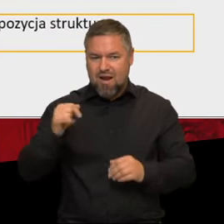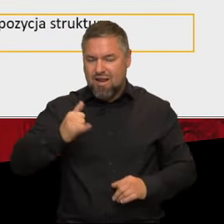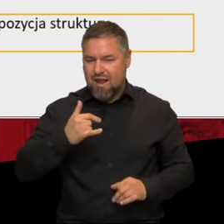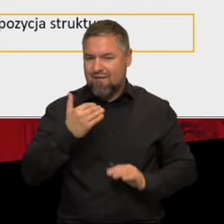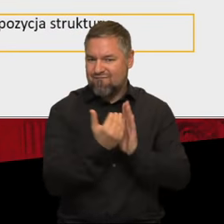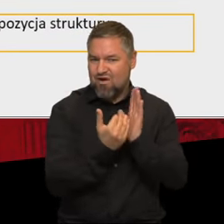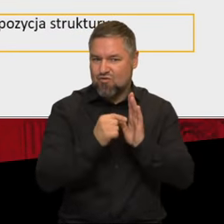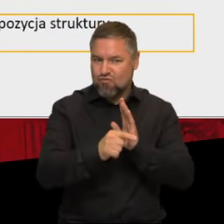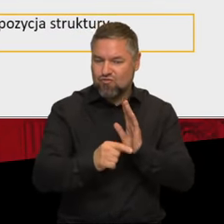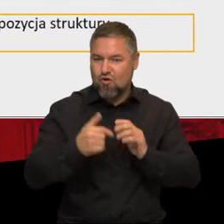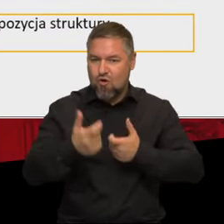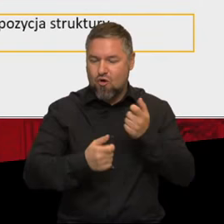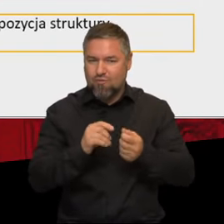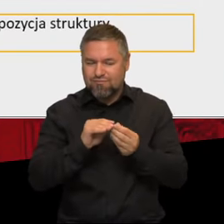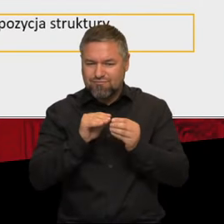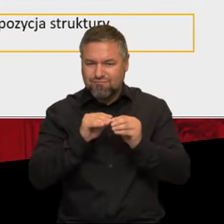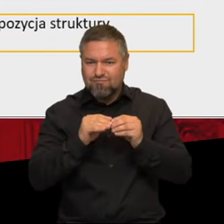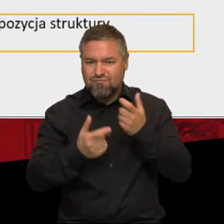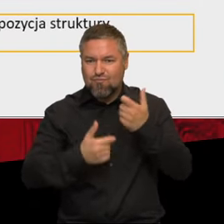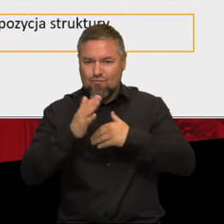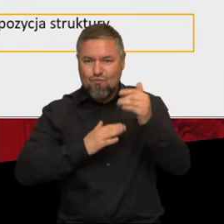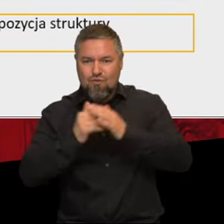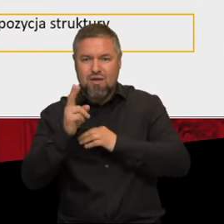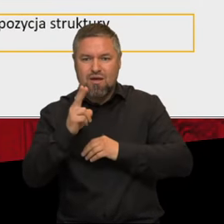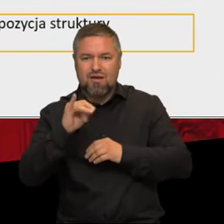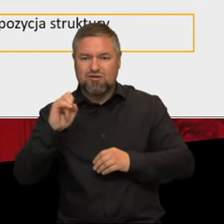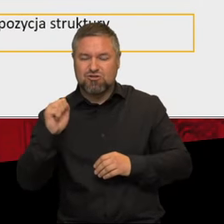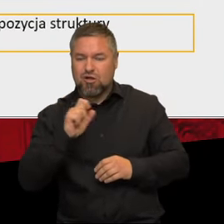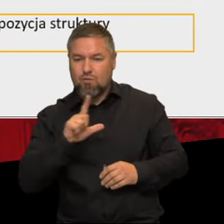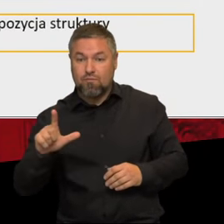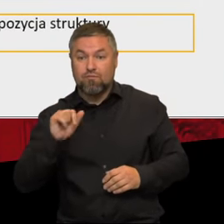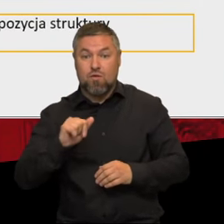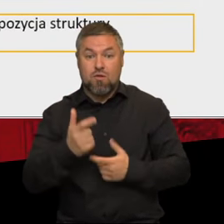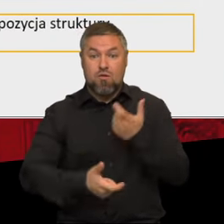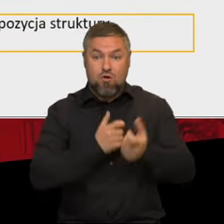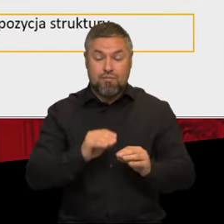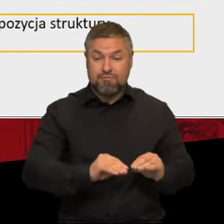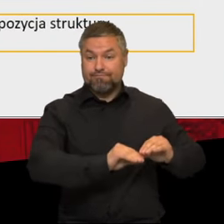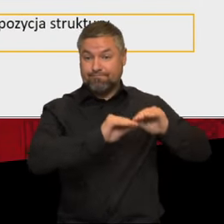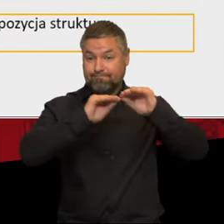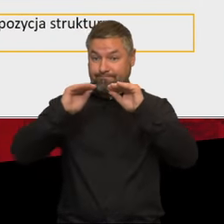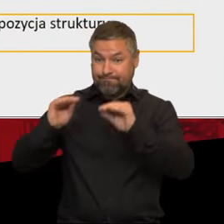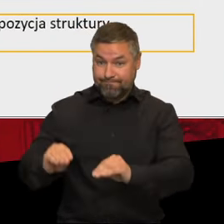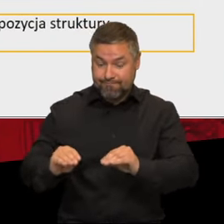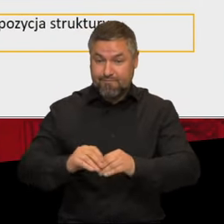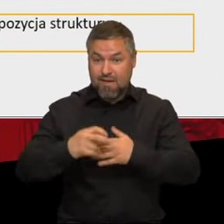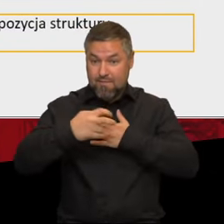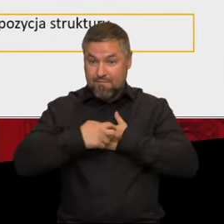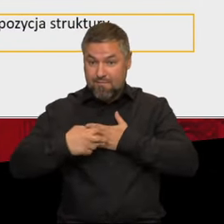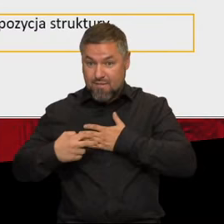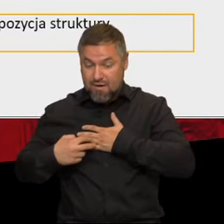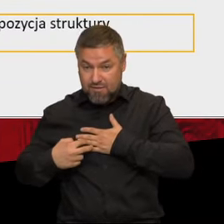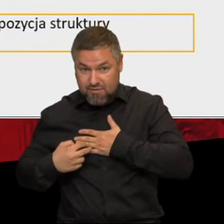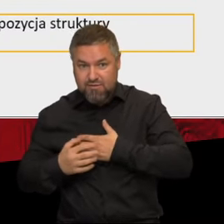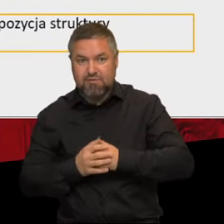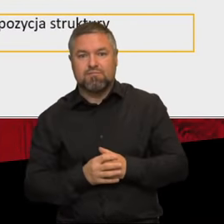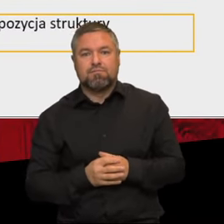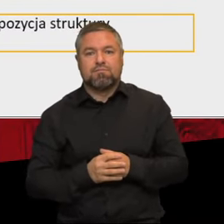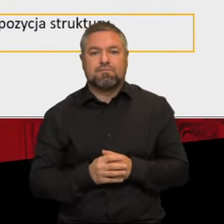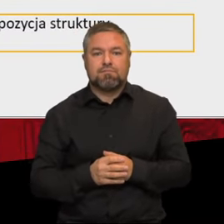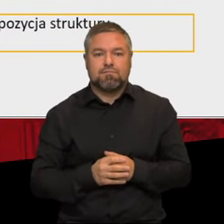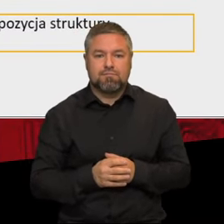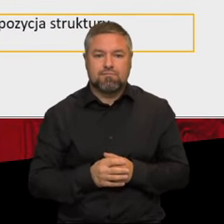jakich warunkach może to białko krystalizować. Później taki kryształ należy przenieść na obiekty badawcze